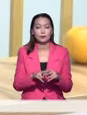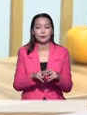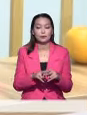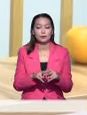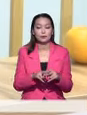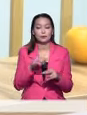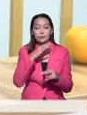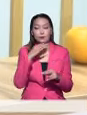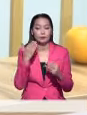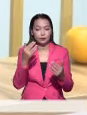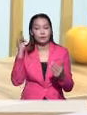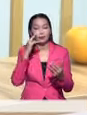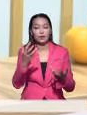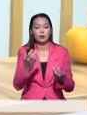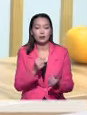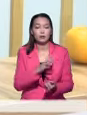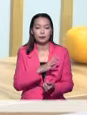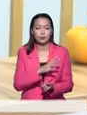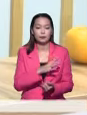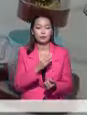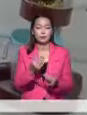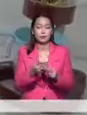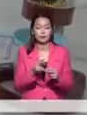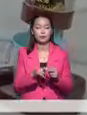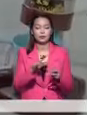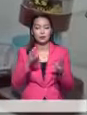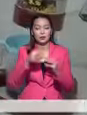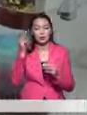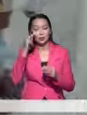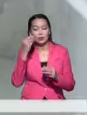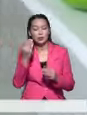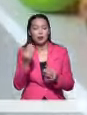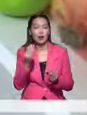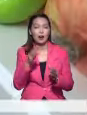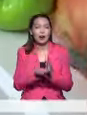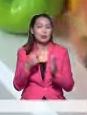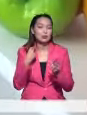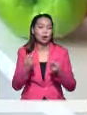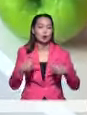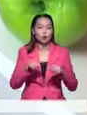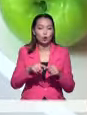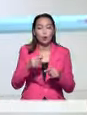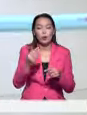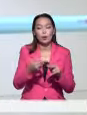көп білім алу керек деп ойлаймын осы салада бойынша. Қарсыз қоғам жобасы былтыр пилоттық жоба ретінде еліміздің 8 өңірінде